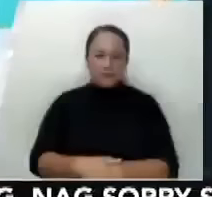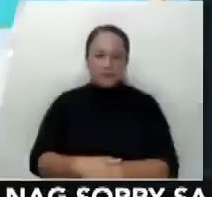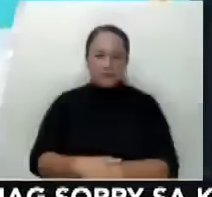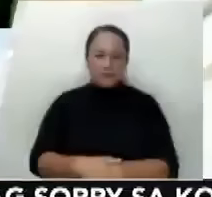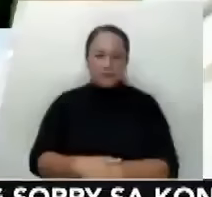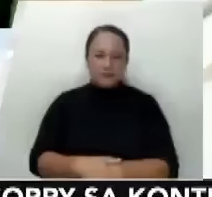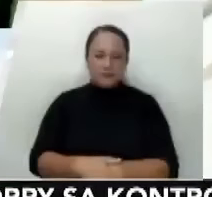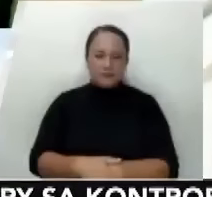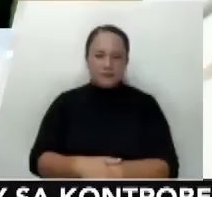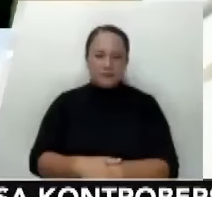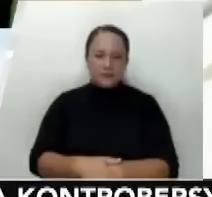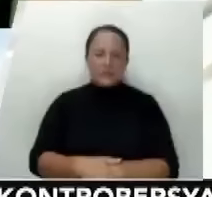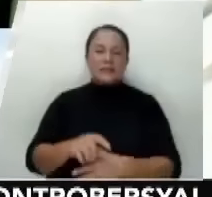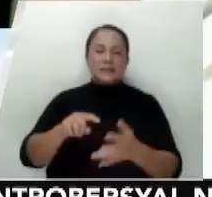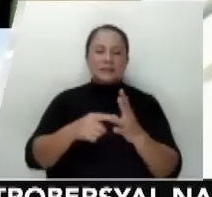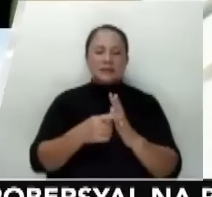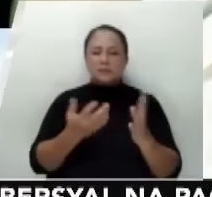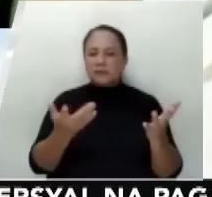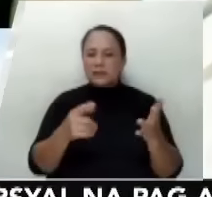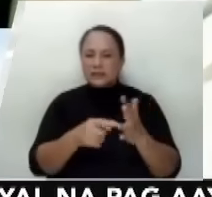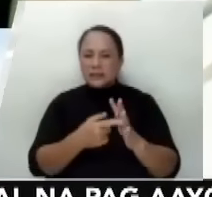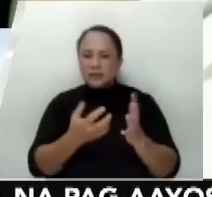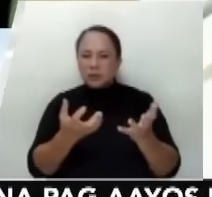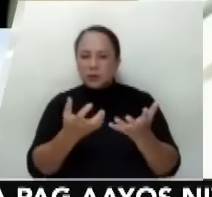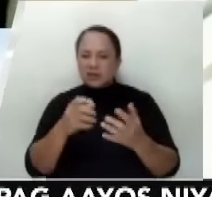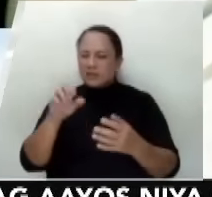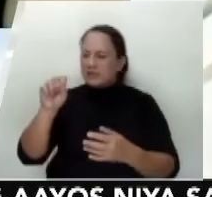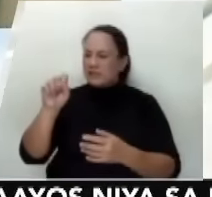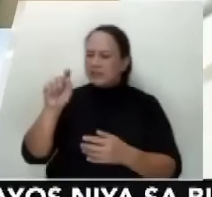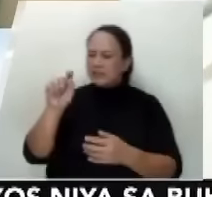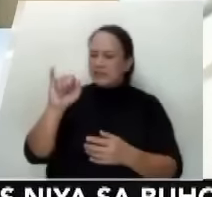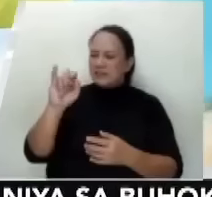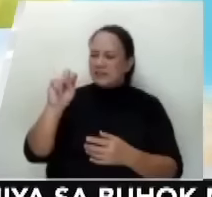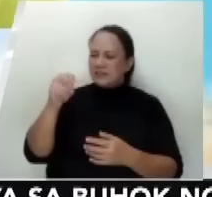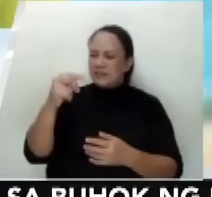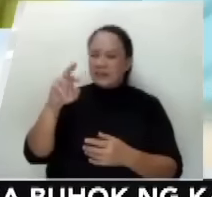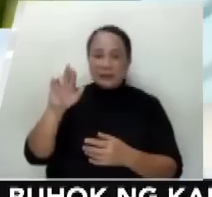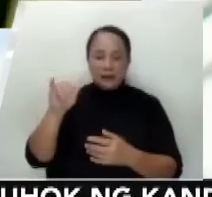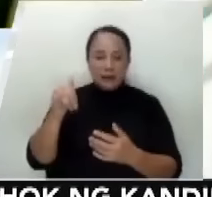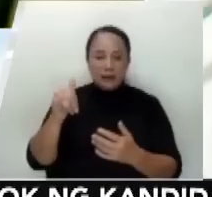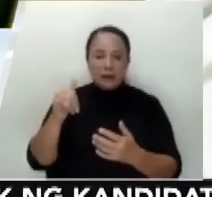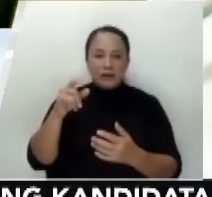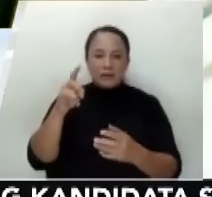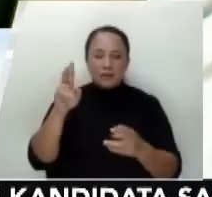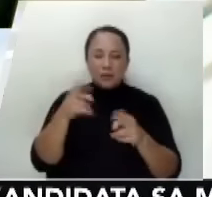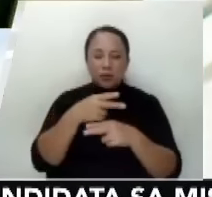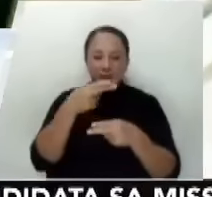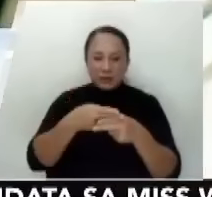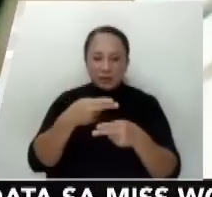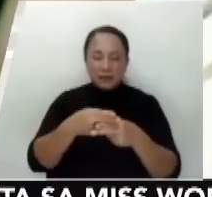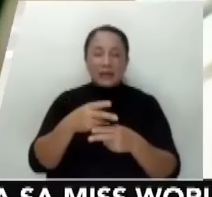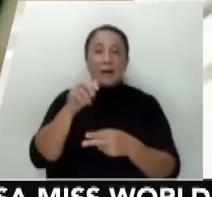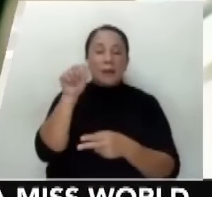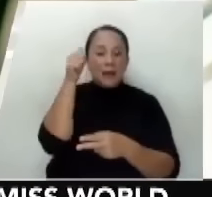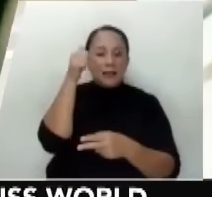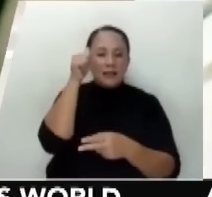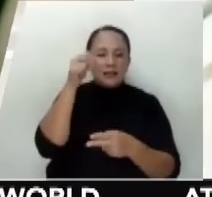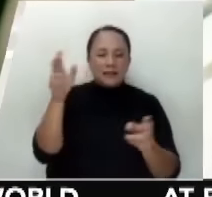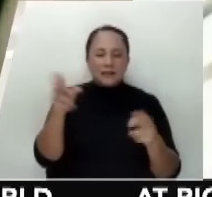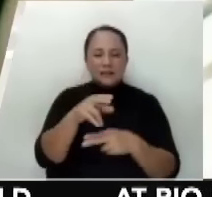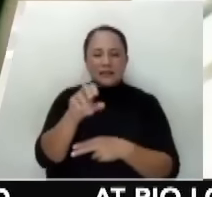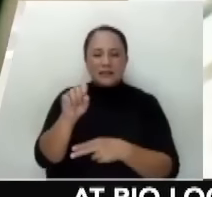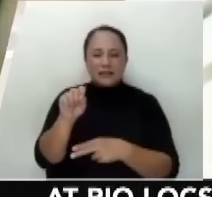Saan nagsimula yung nickname na Stingray? Sino nag-start nun? Tita ko po, naisipan niya po gawing Stingray po pa.